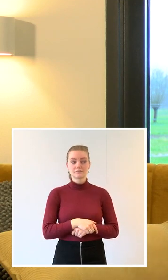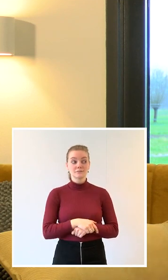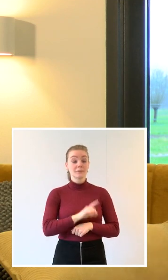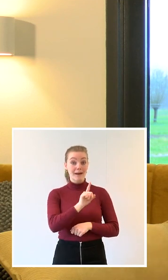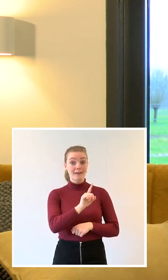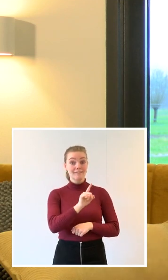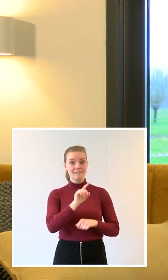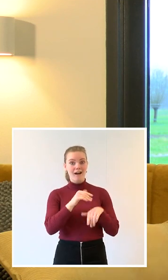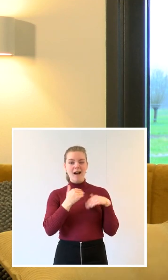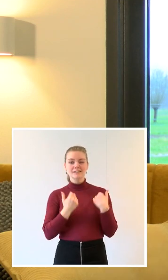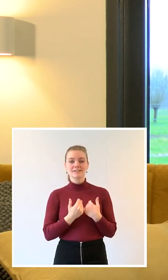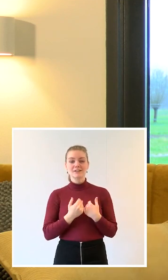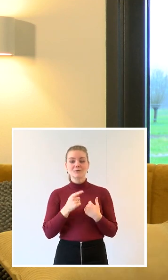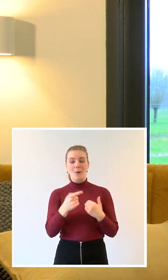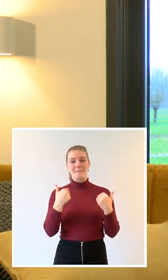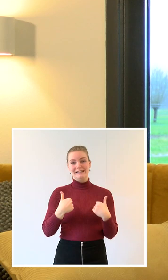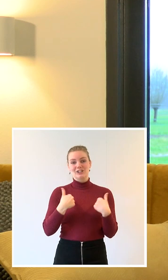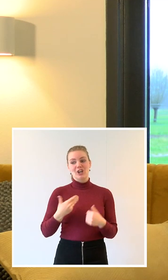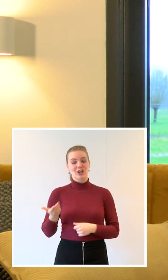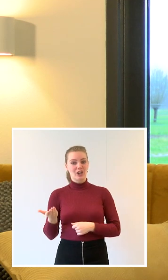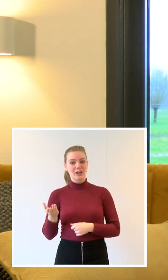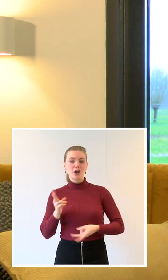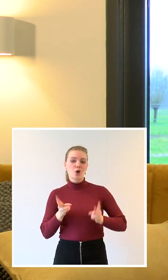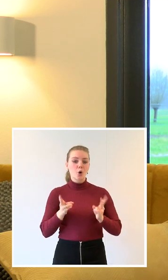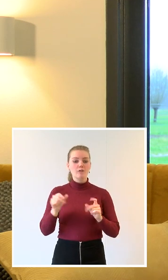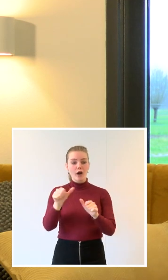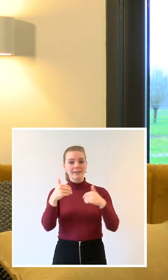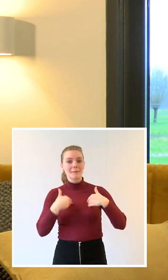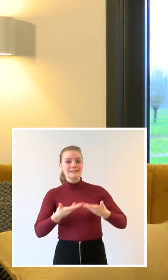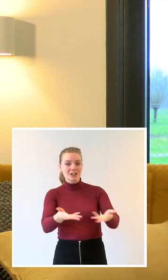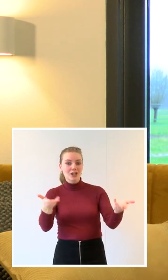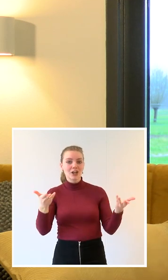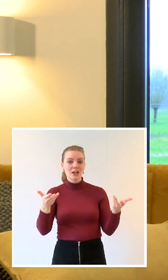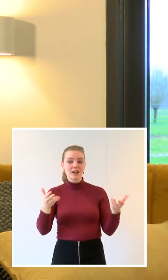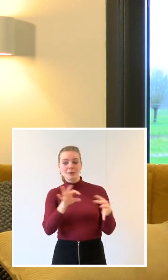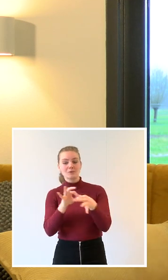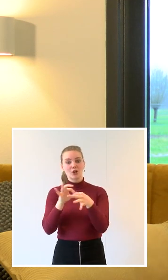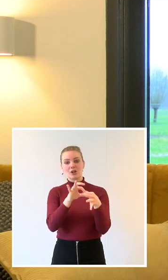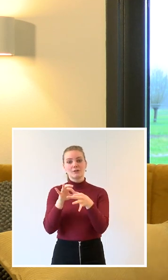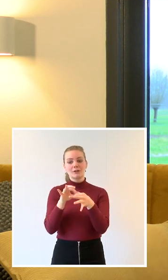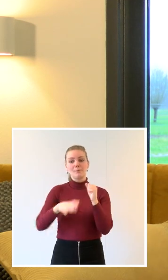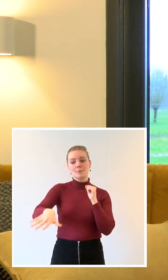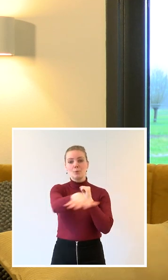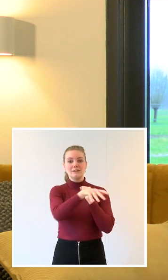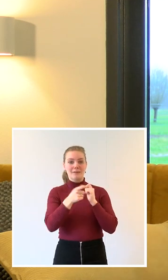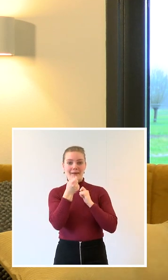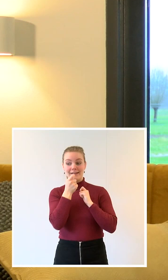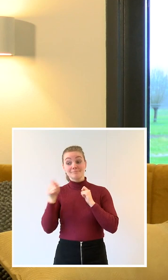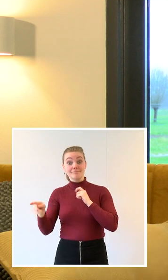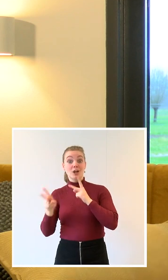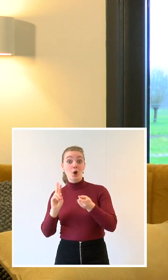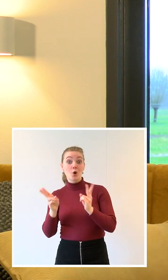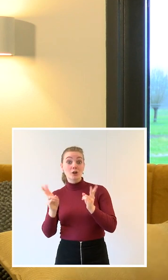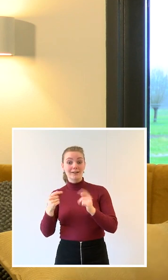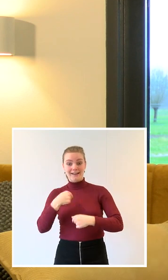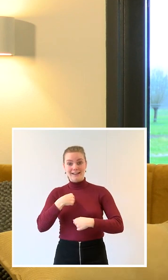die kookt voor andere mensen. Betrokken bij een buurtmaaltijd samen met mij. Zij kookt En ik heet de mensen welkom.